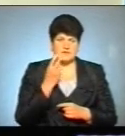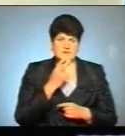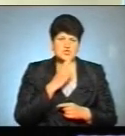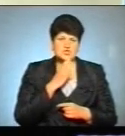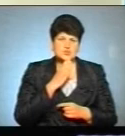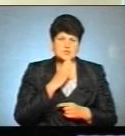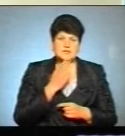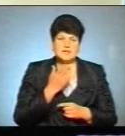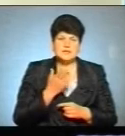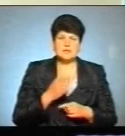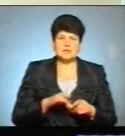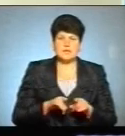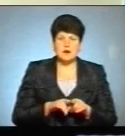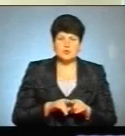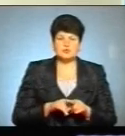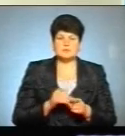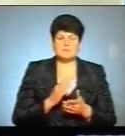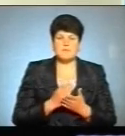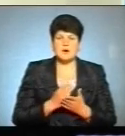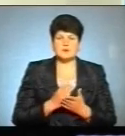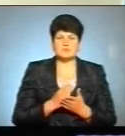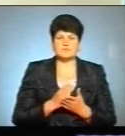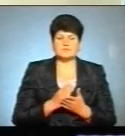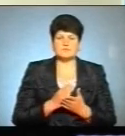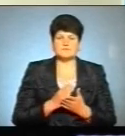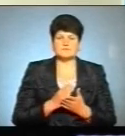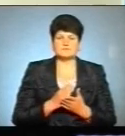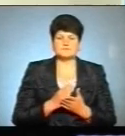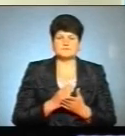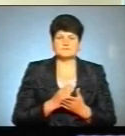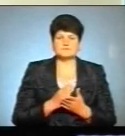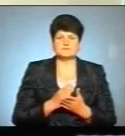які також мають певні